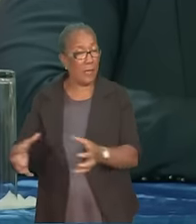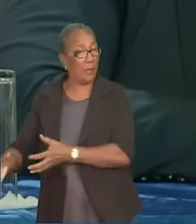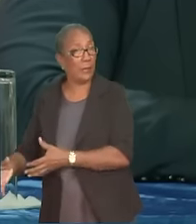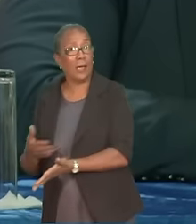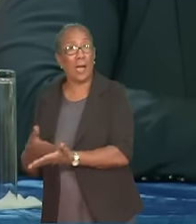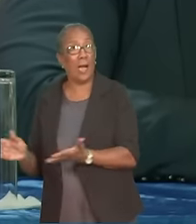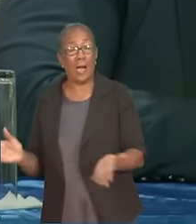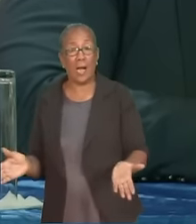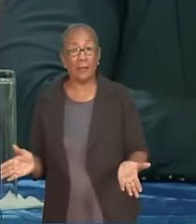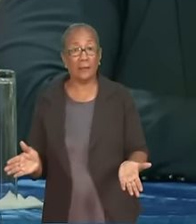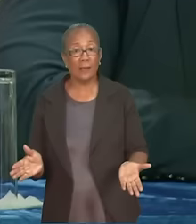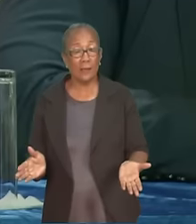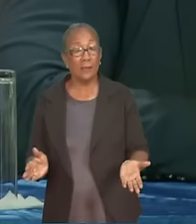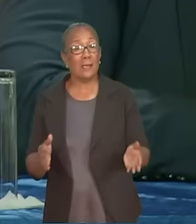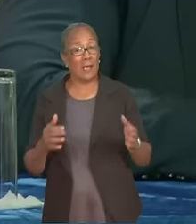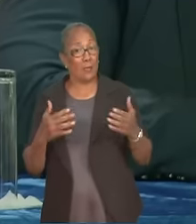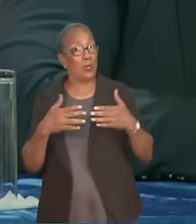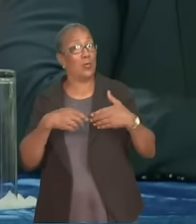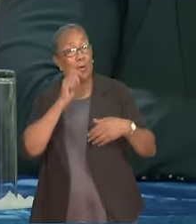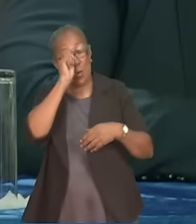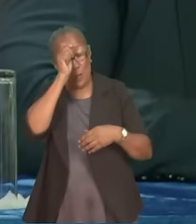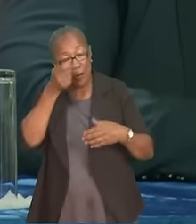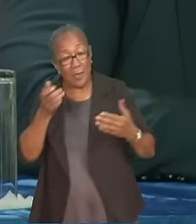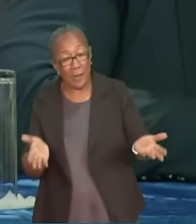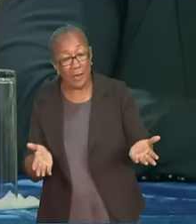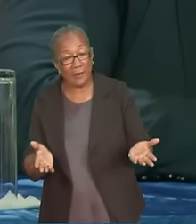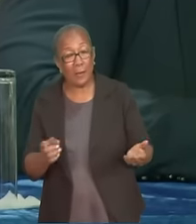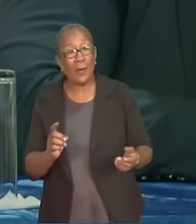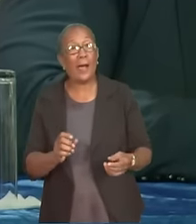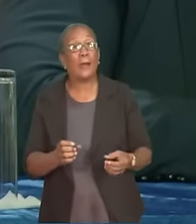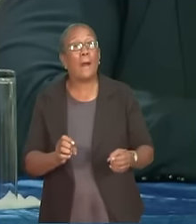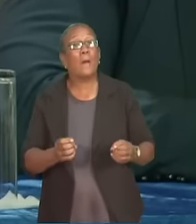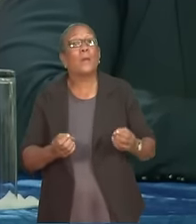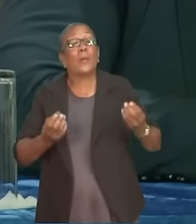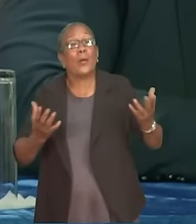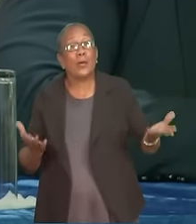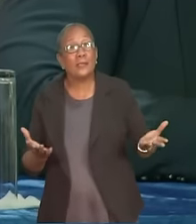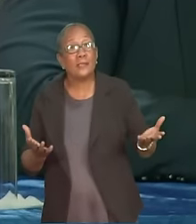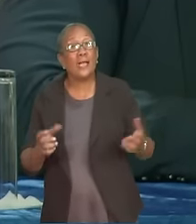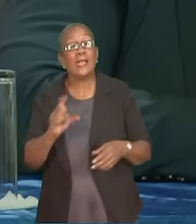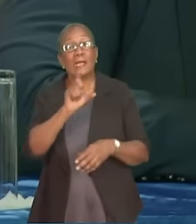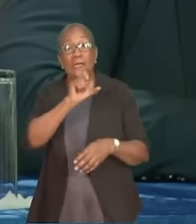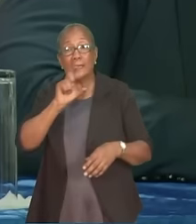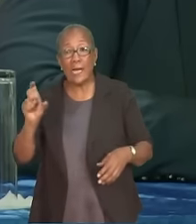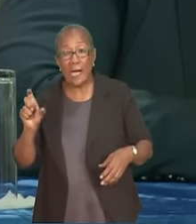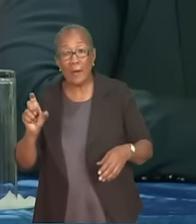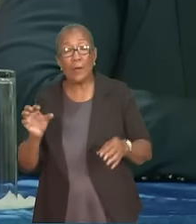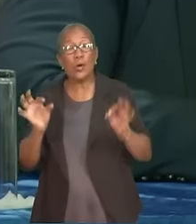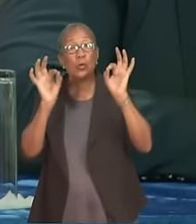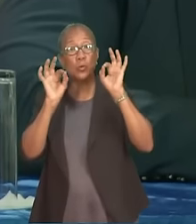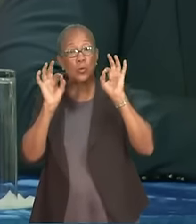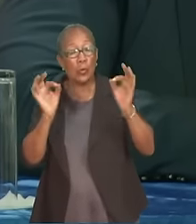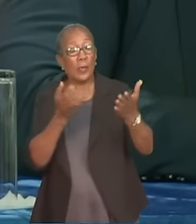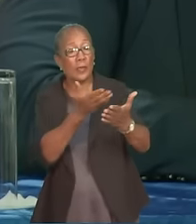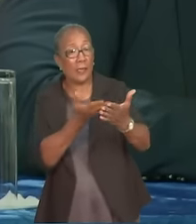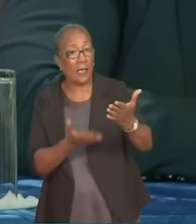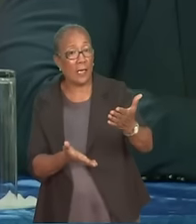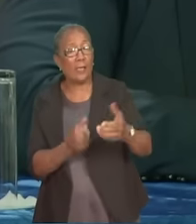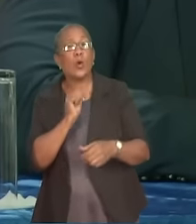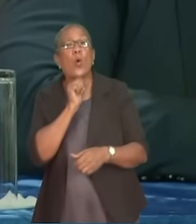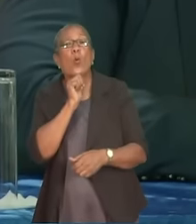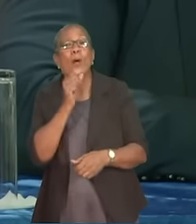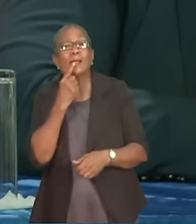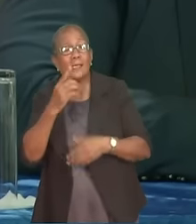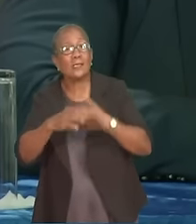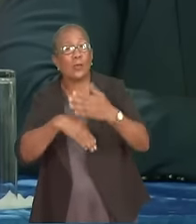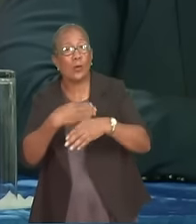ze hebben mooi werk gedaan, complimenten, want ze hebben plotseling namen genoemd, een keurige lijst waarom, wat er precies aan de hand is.